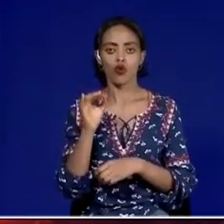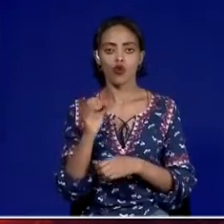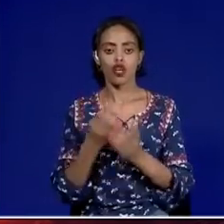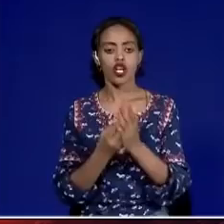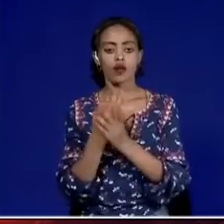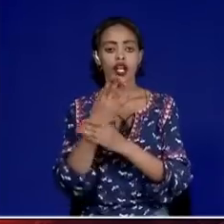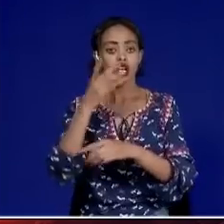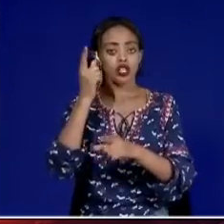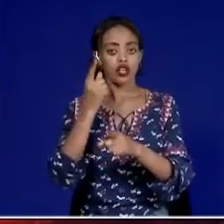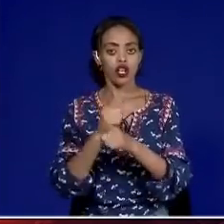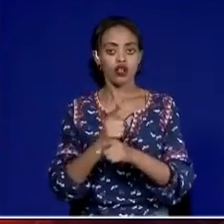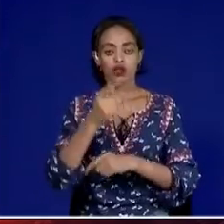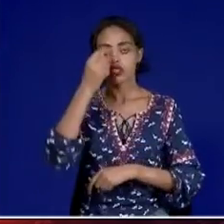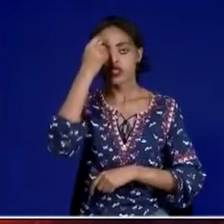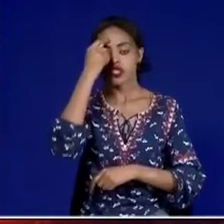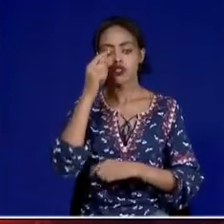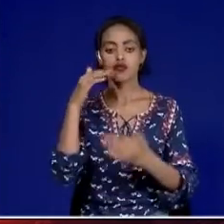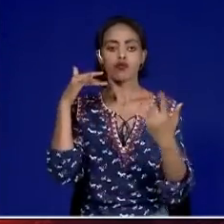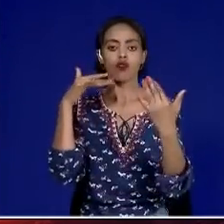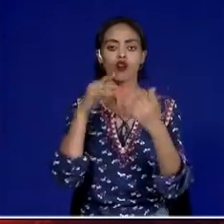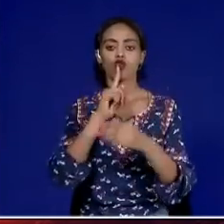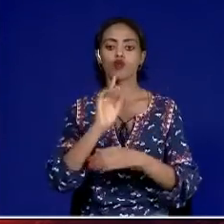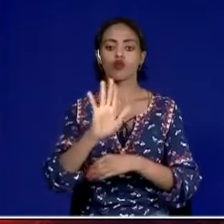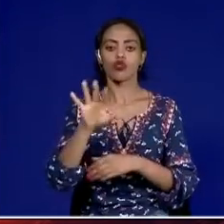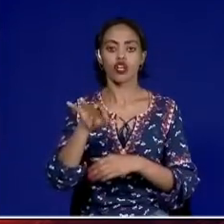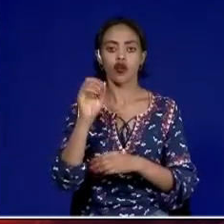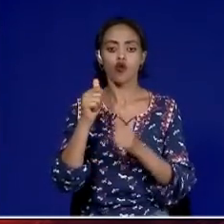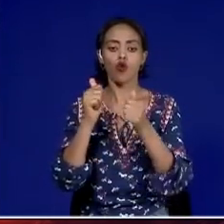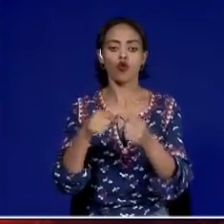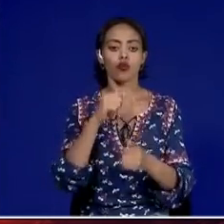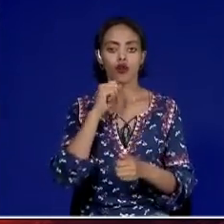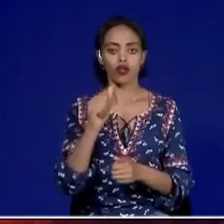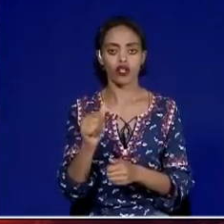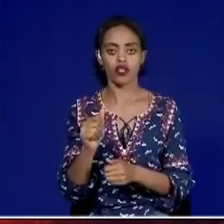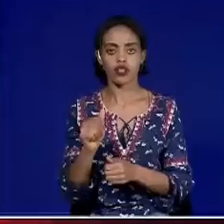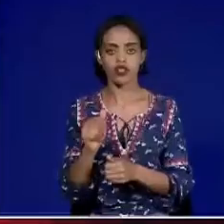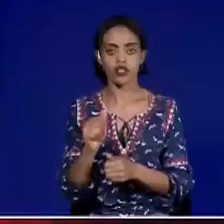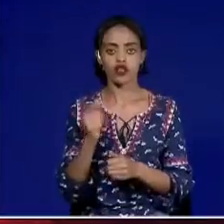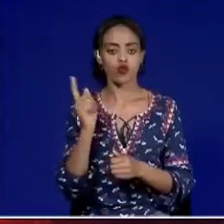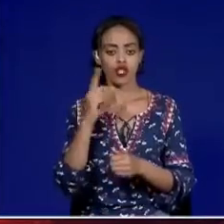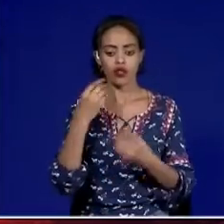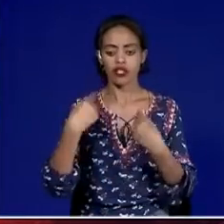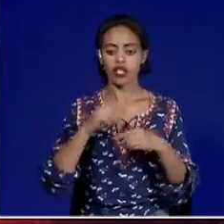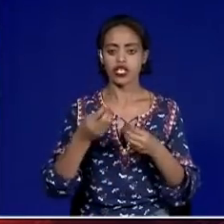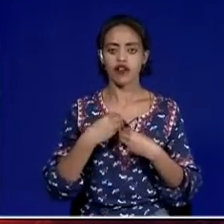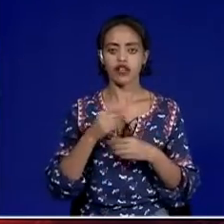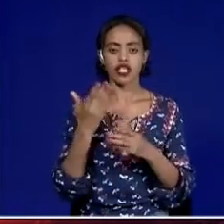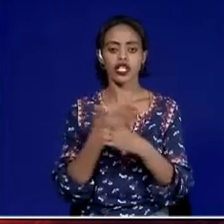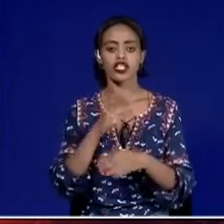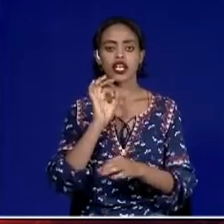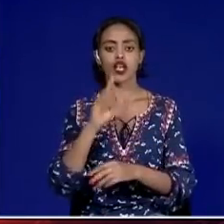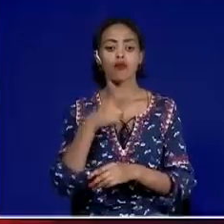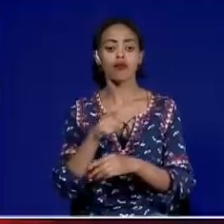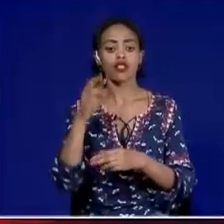خاطر رقاقصو لعدل بقال سومي اتغني وهبته يكون ايزي دغنا سب دحنا دهبنا يلي دخلنا ليلي